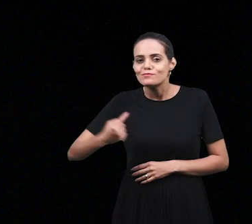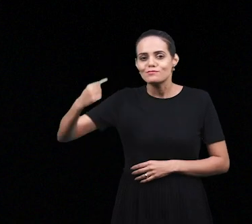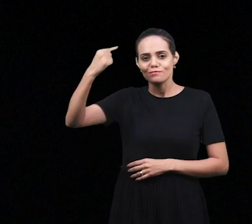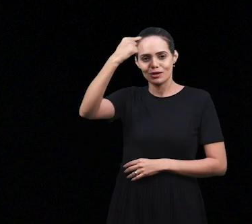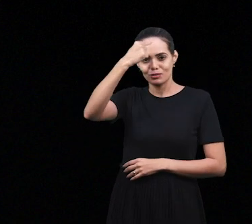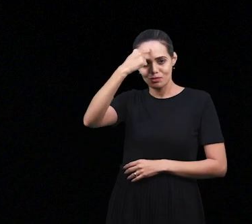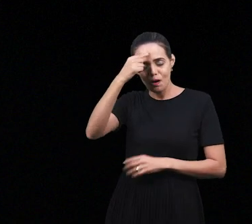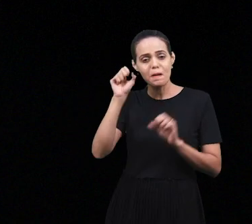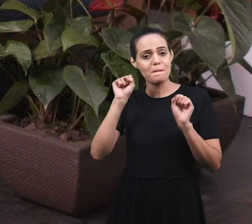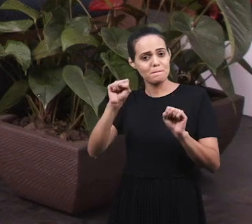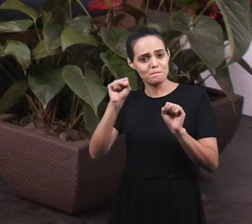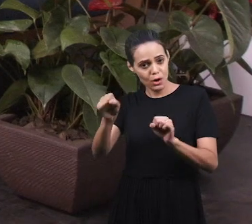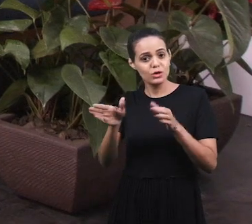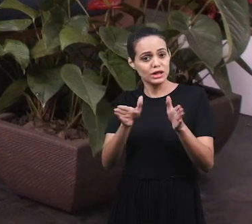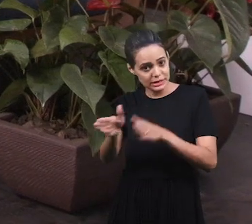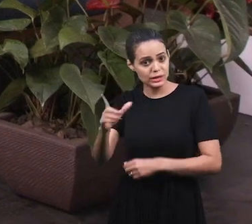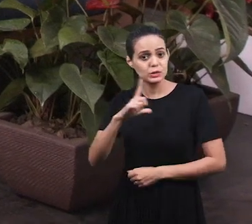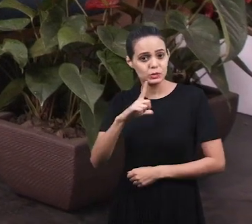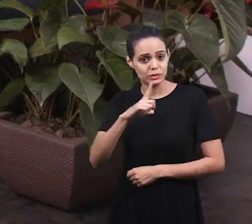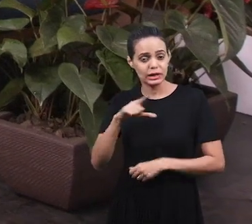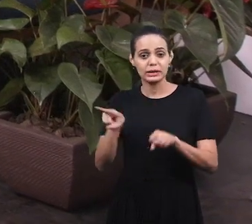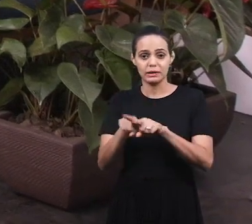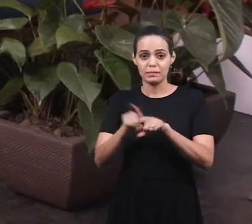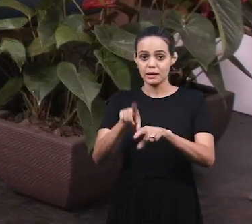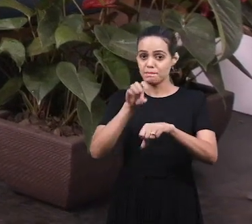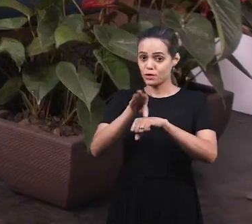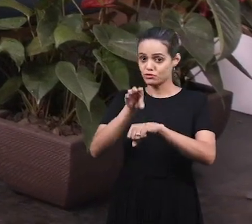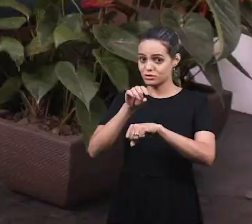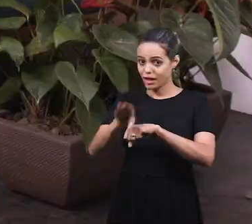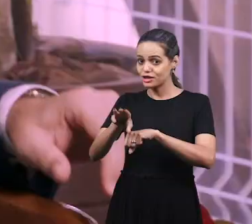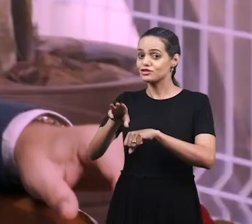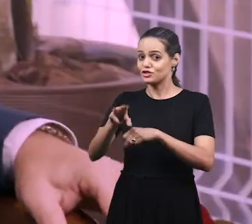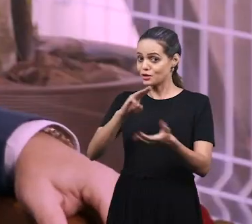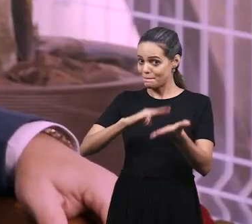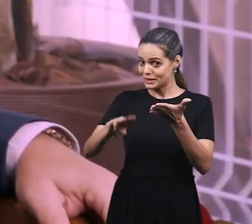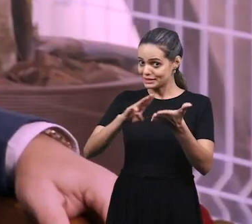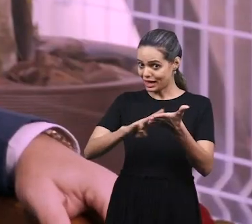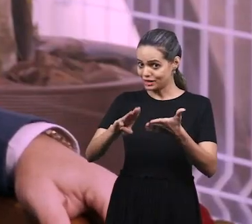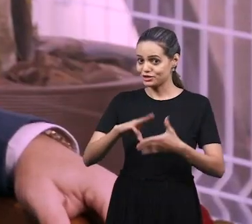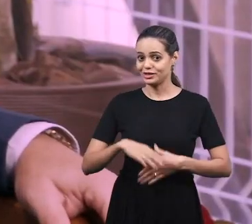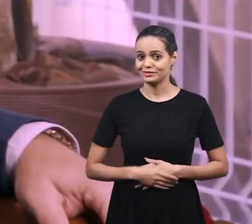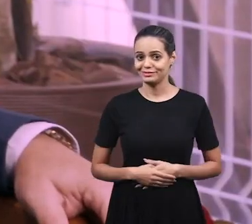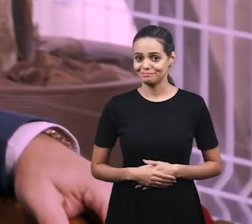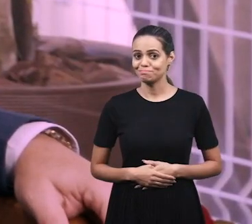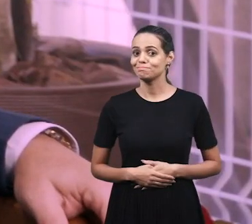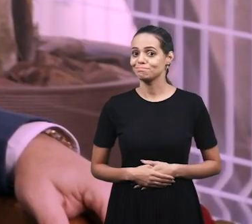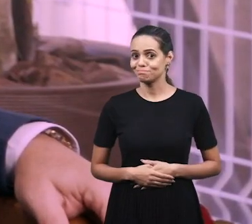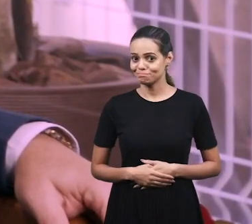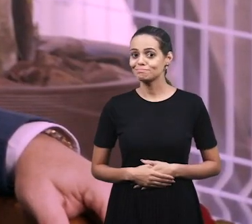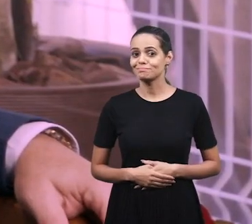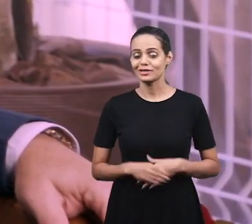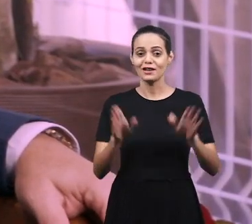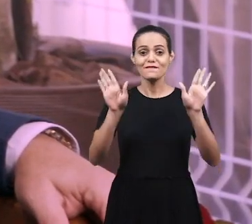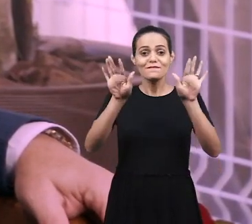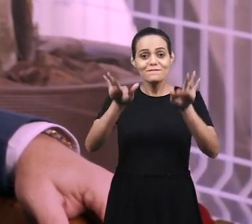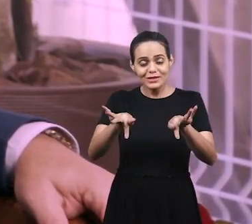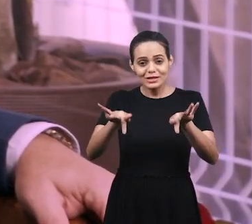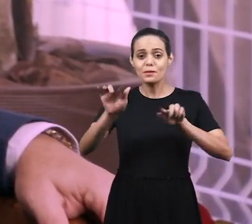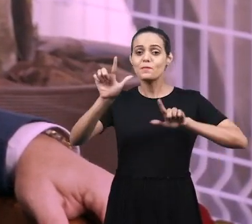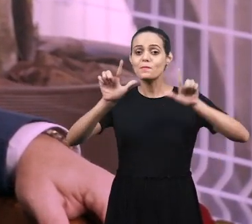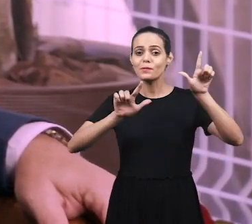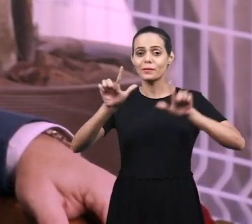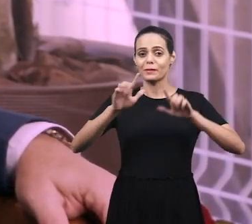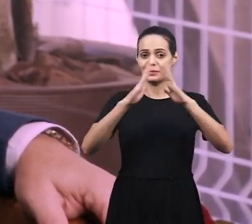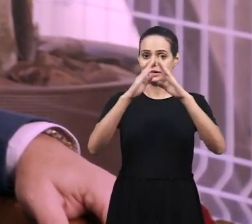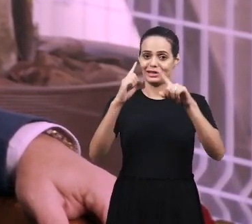direct. Vous pouvez encore entendre et partager des podcasts de messages. Et ainsi, nous arrivons à la fin de cette édition de